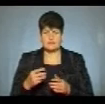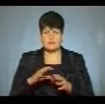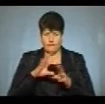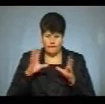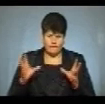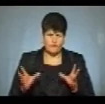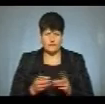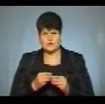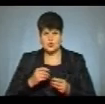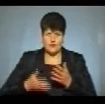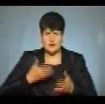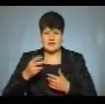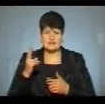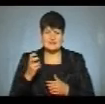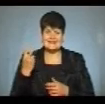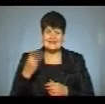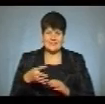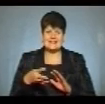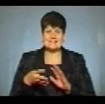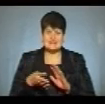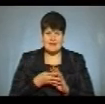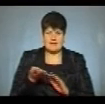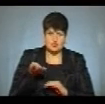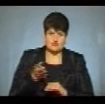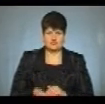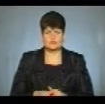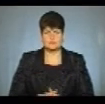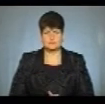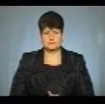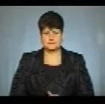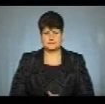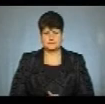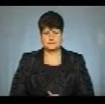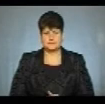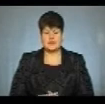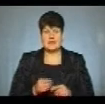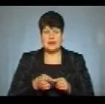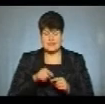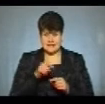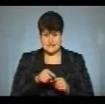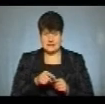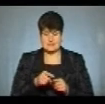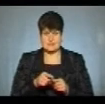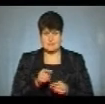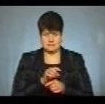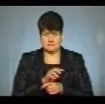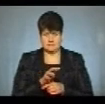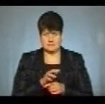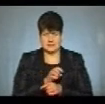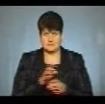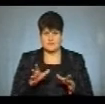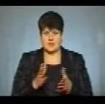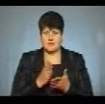розкопали 229 боєприпасів Другої світової війни. Дані боєприпаси несли значну